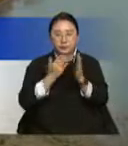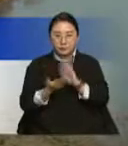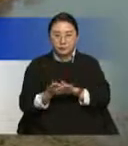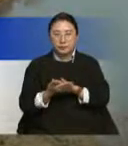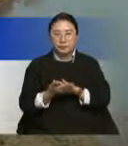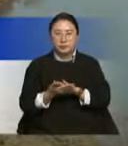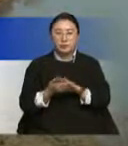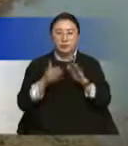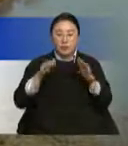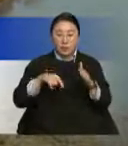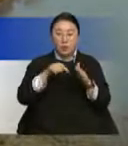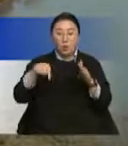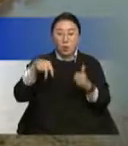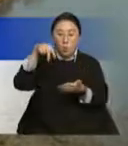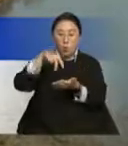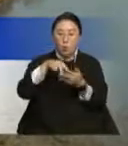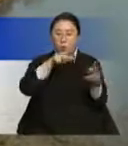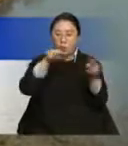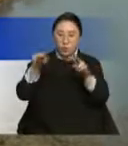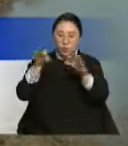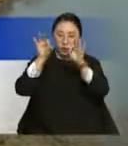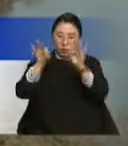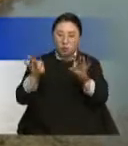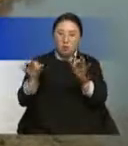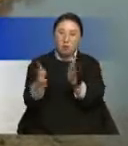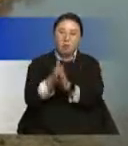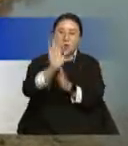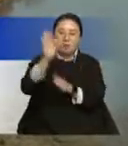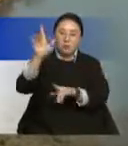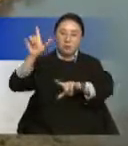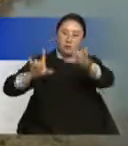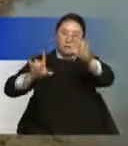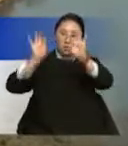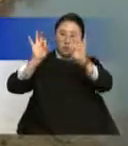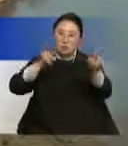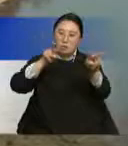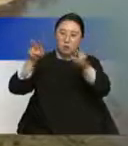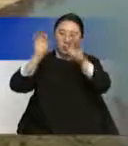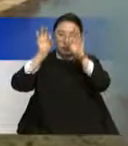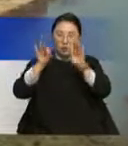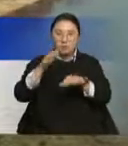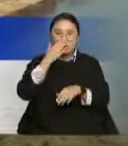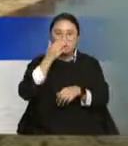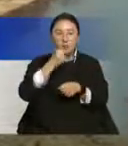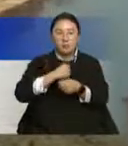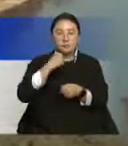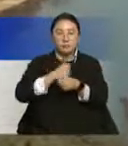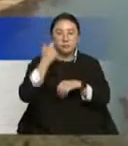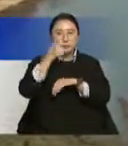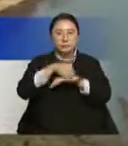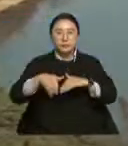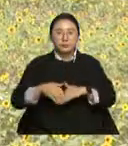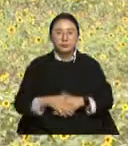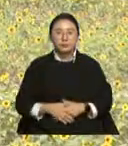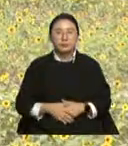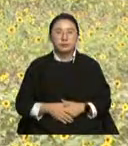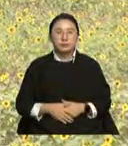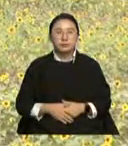올라오면 이 성벽뿐만 아니라 이 주변의 수려한 경치까지 같이 관람할 수 있게끔 그렇게 조성할